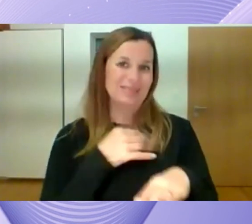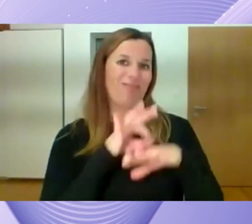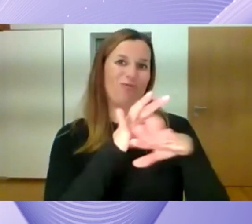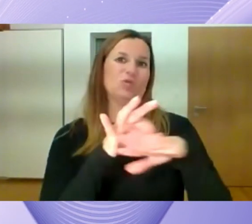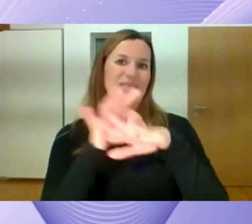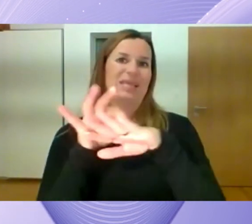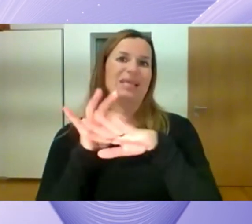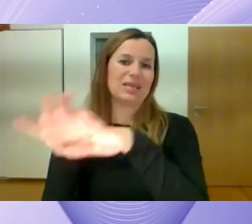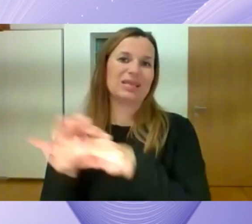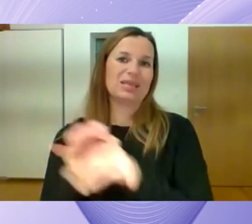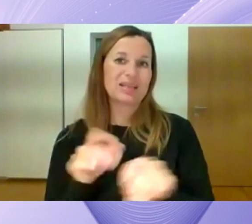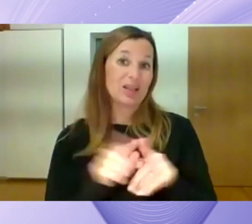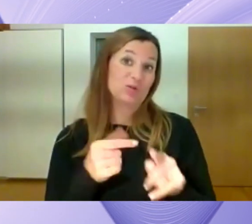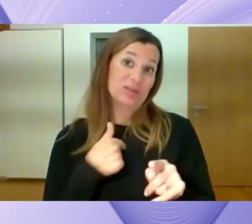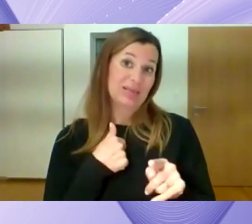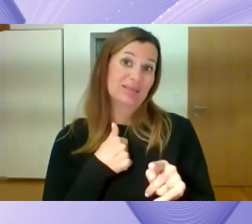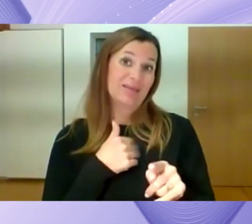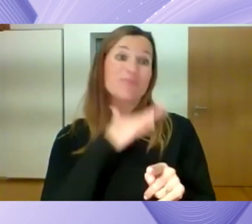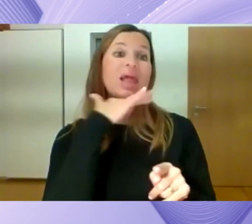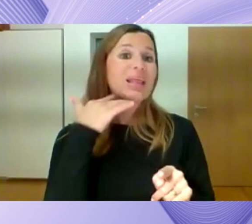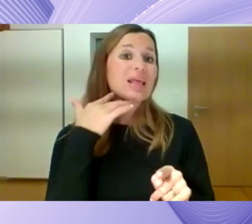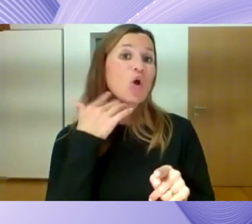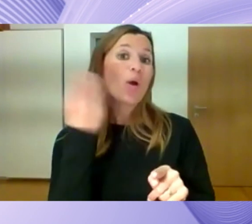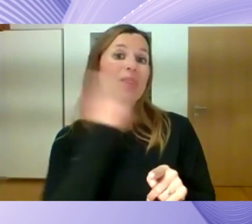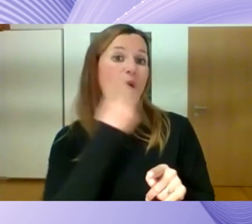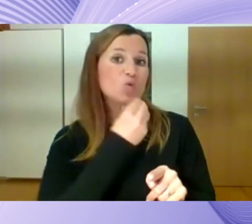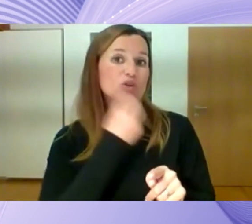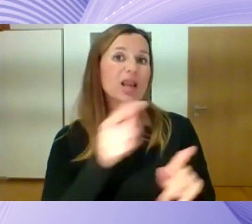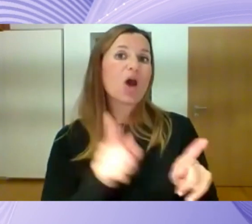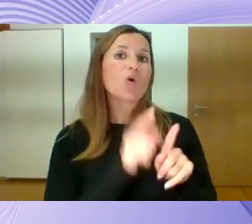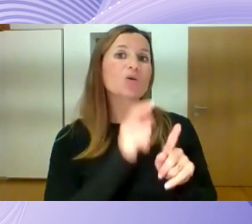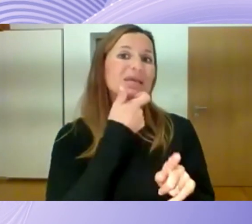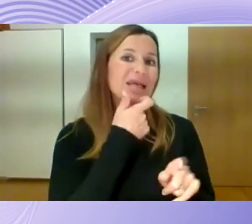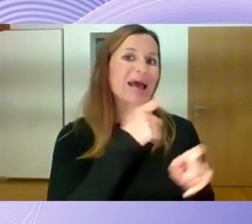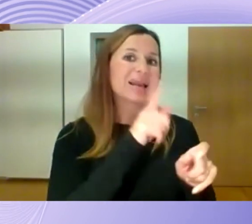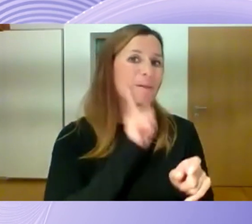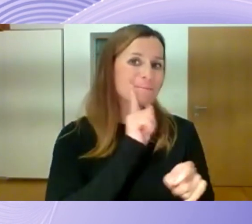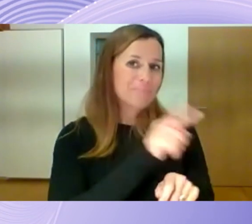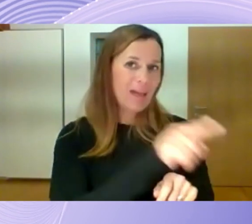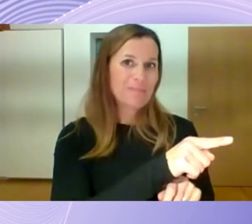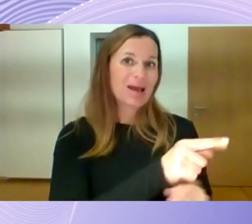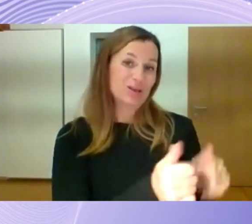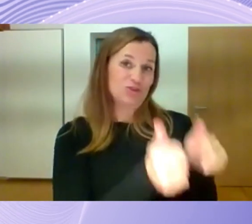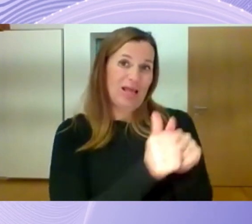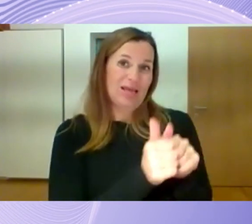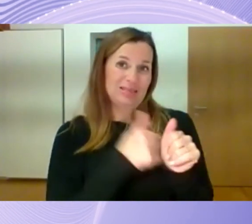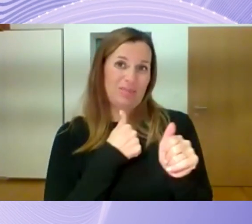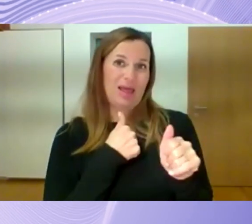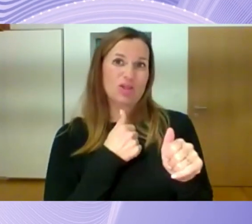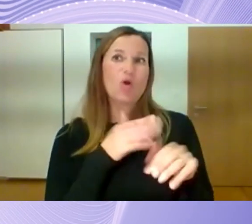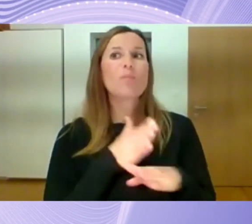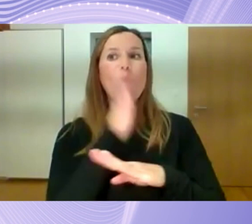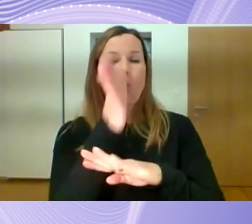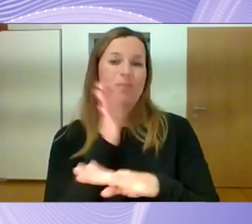tega mogoče skoraj več dobila kot stara mama, ki je lahko šla takrat z mano po obiskih. Se pravi, zakaj